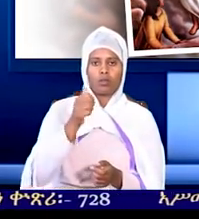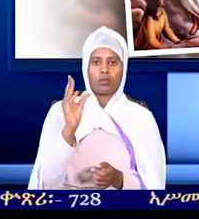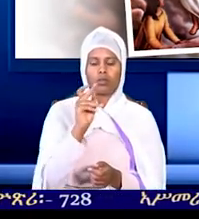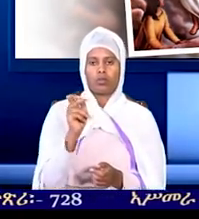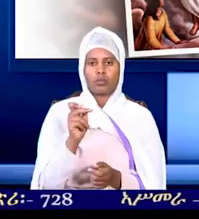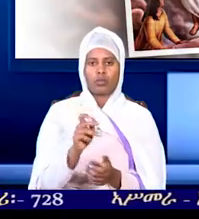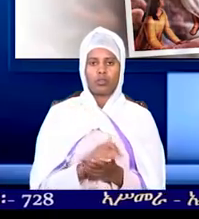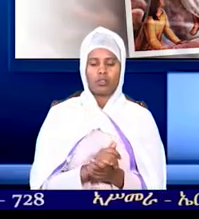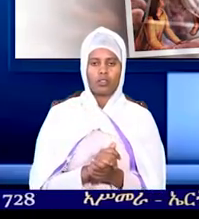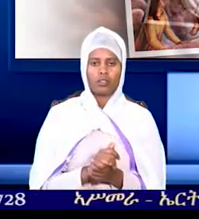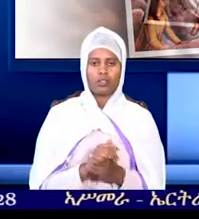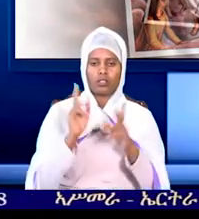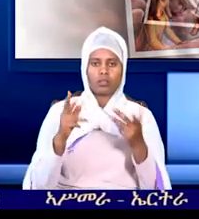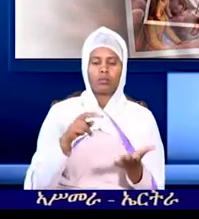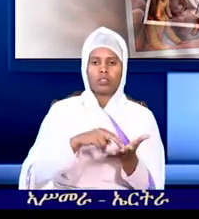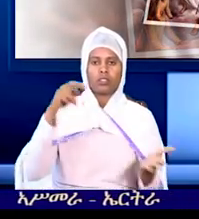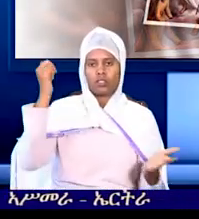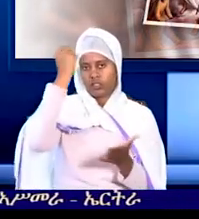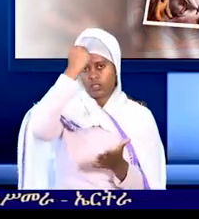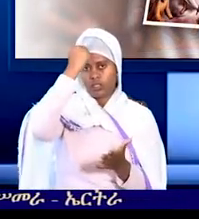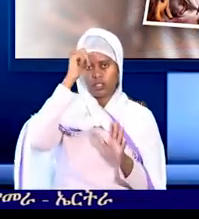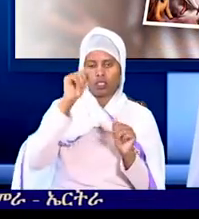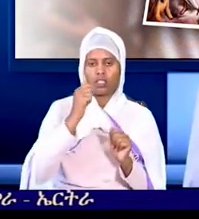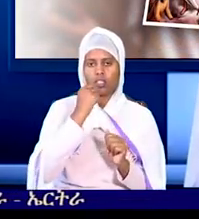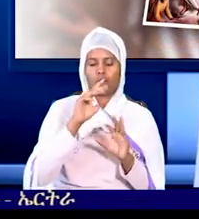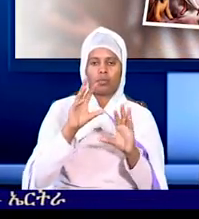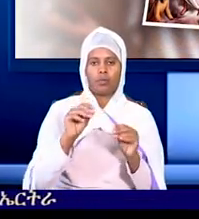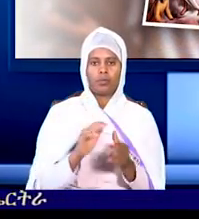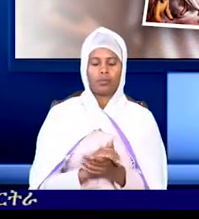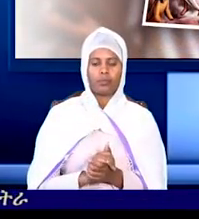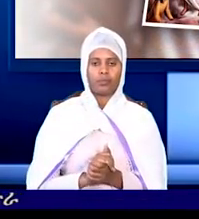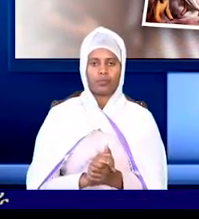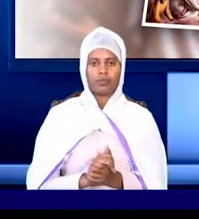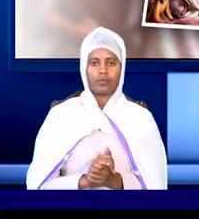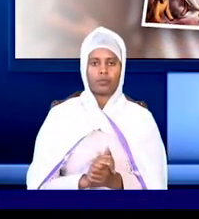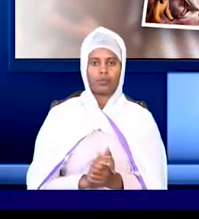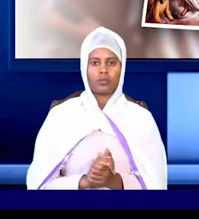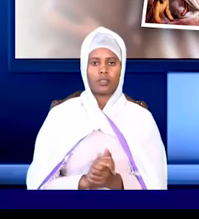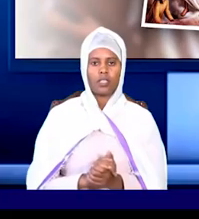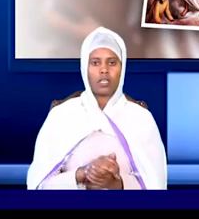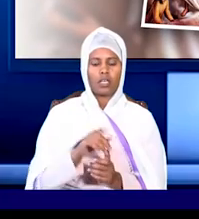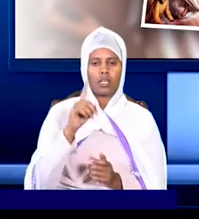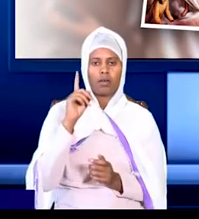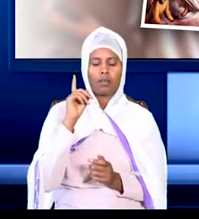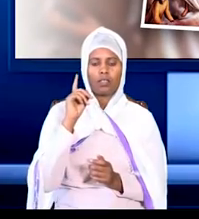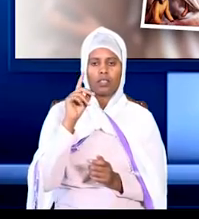በዓሎም ወይና ኣይሁዳውያን ከምዚ ዘኪርና ነርና ኢሎም እዮም